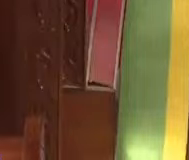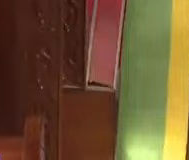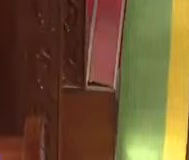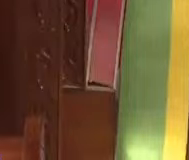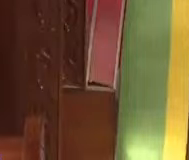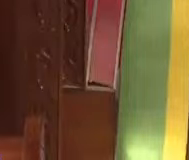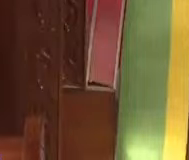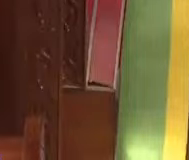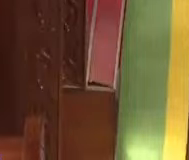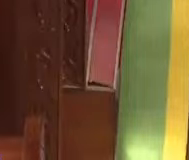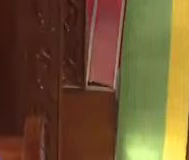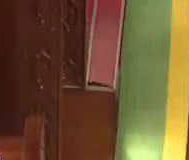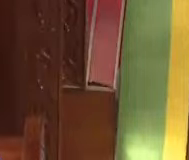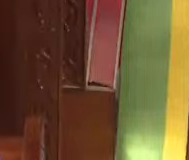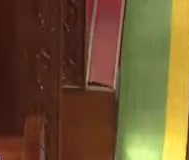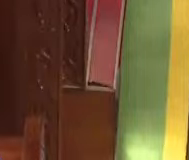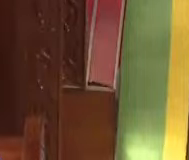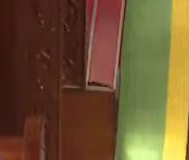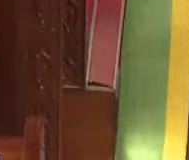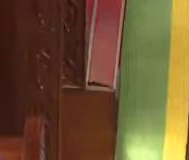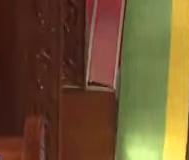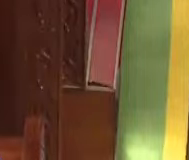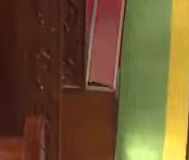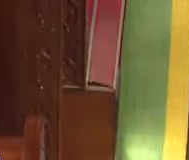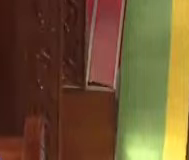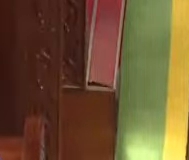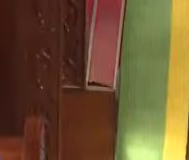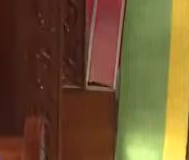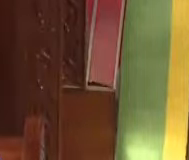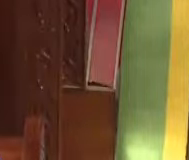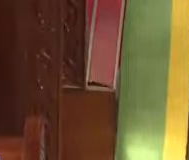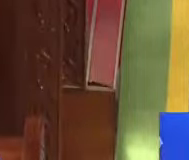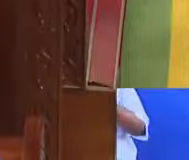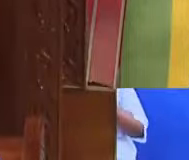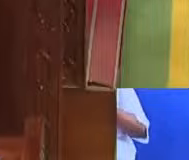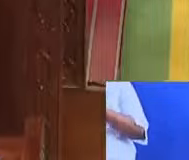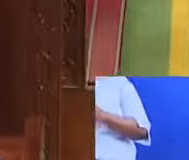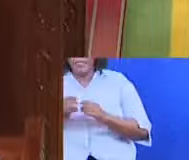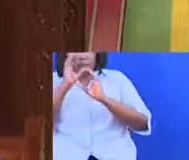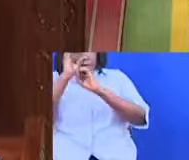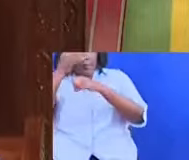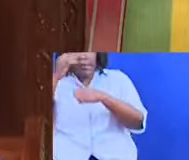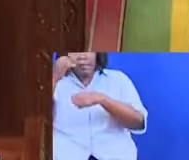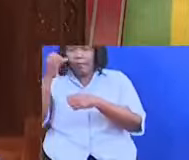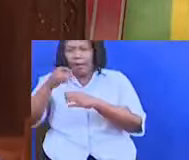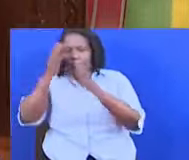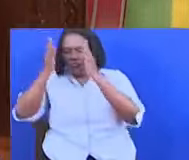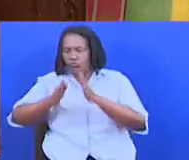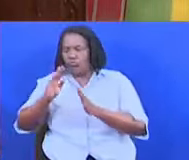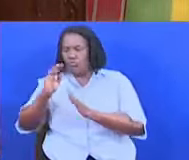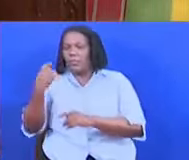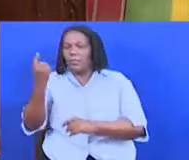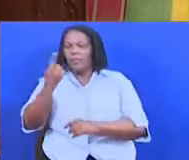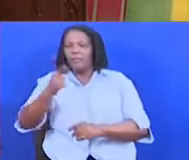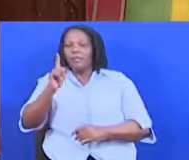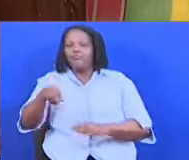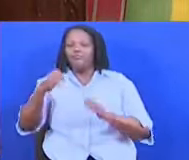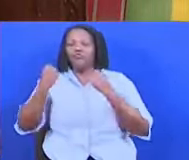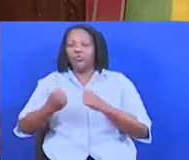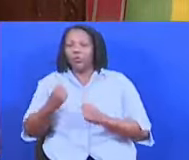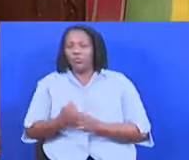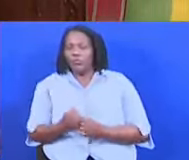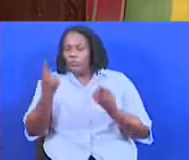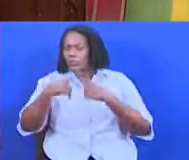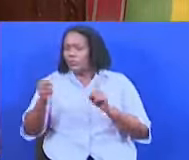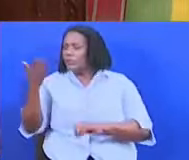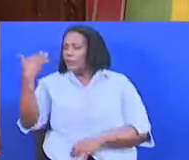kama miaka zamani. Lakini pia vile vile ameimarisha sana maabara kuu ya taifa. Miaka ya